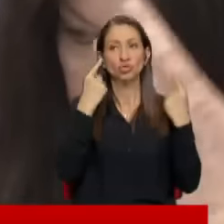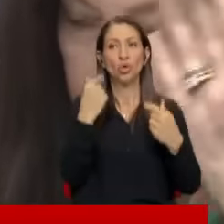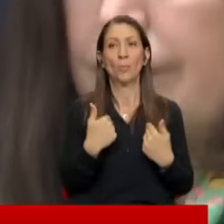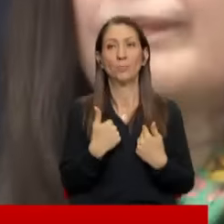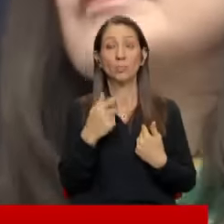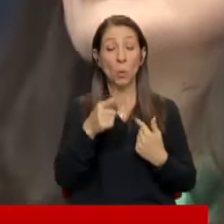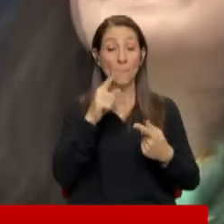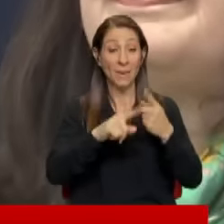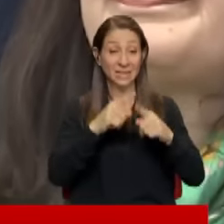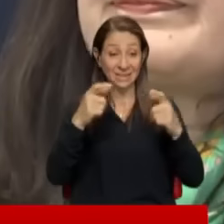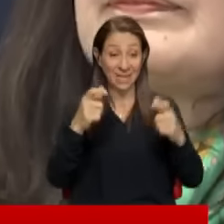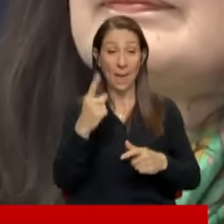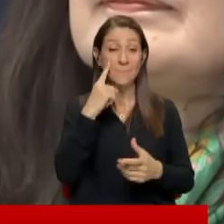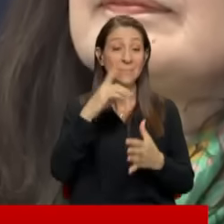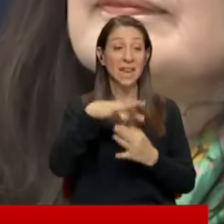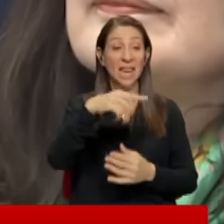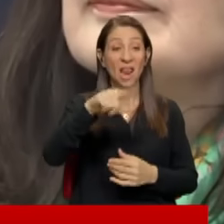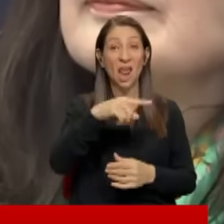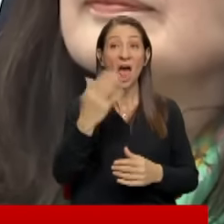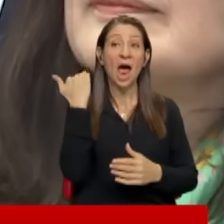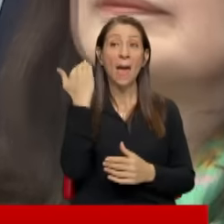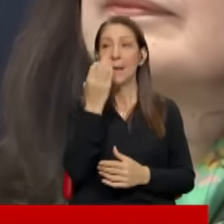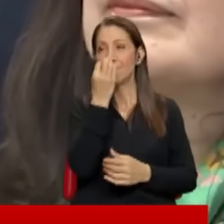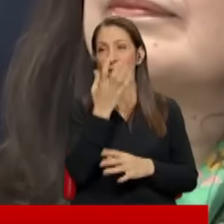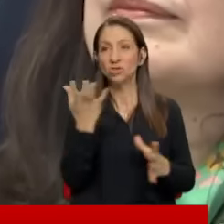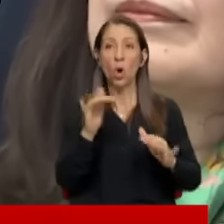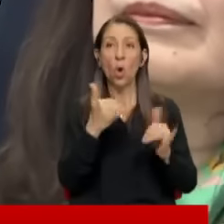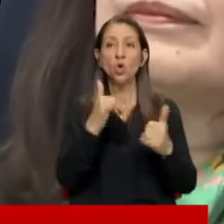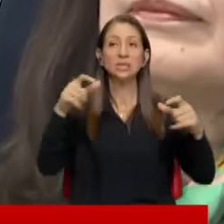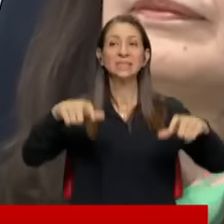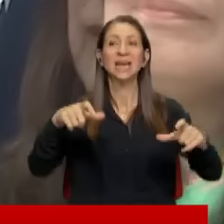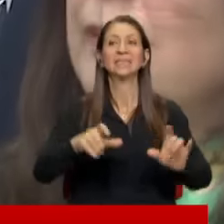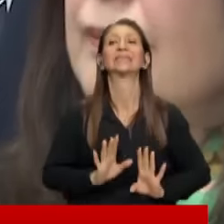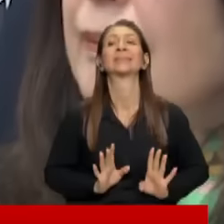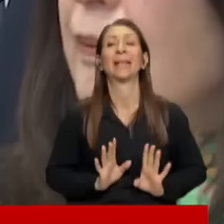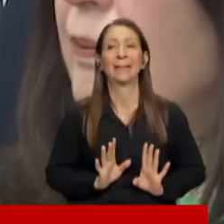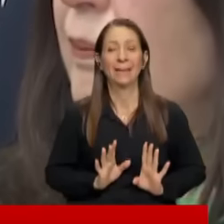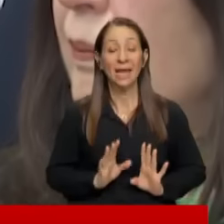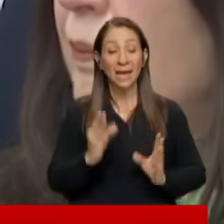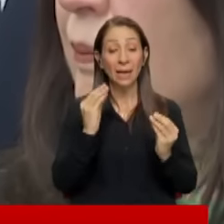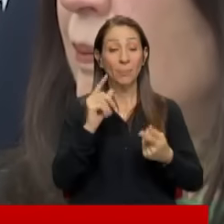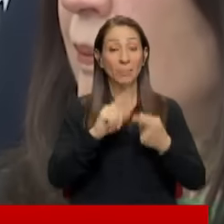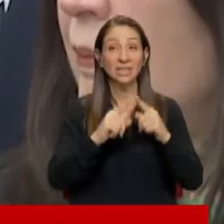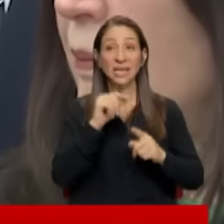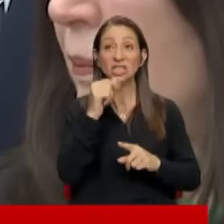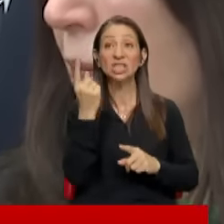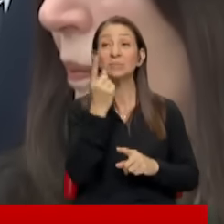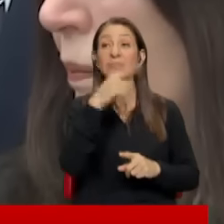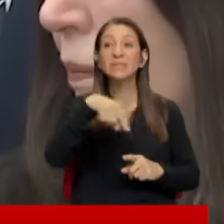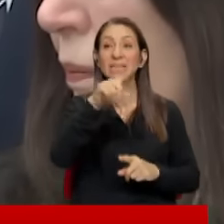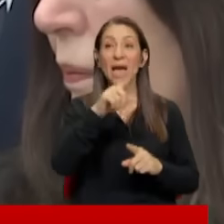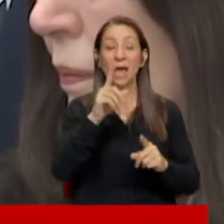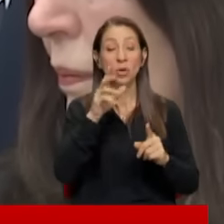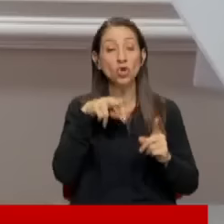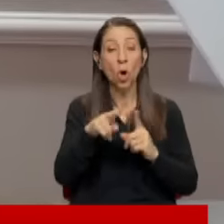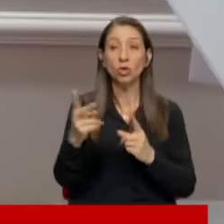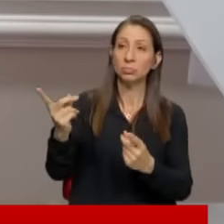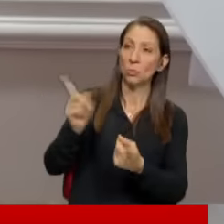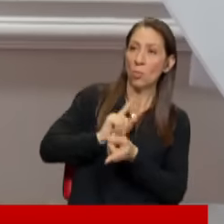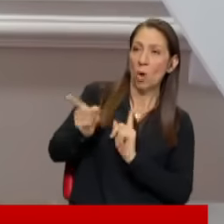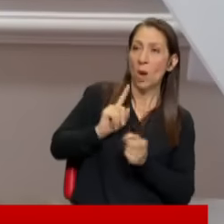düşünmekteyim. Bu parti birilerinin arka bahçesi ve oyun sahası değil. İYİ Parti'ye hiç kimse istikamet